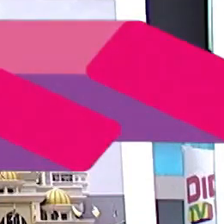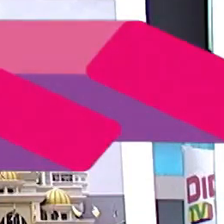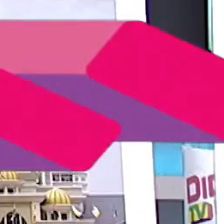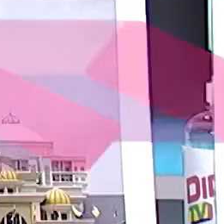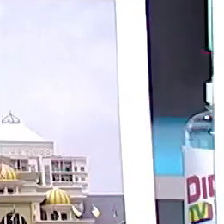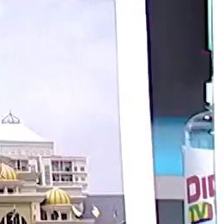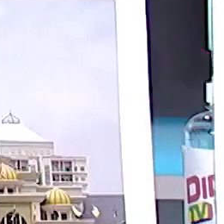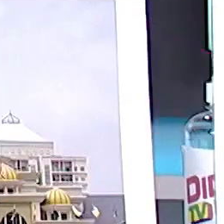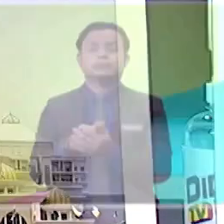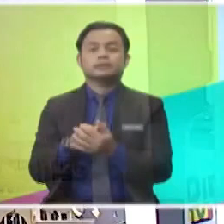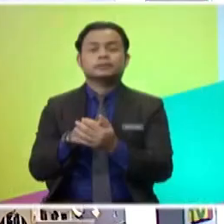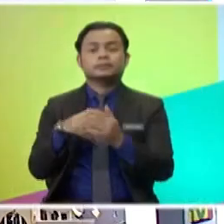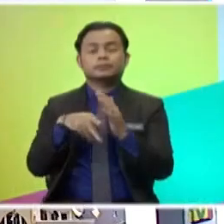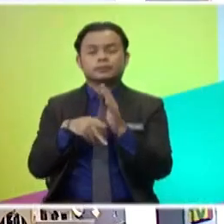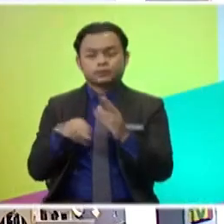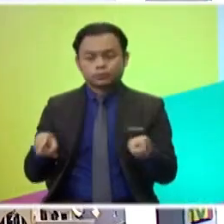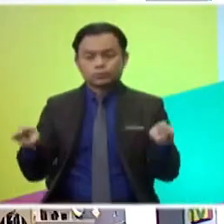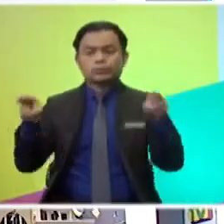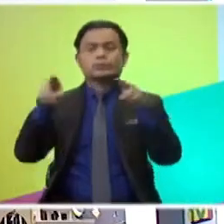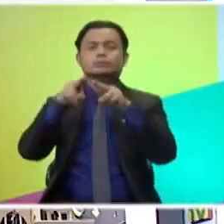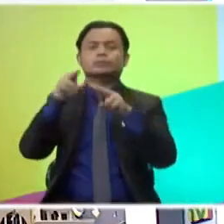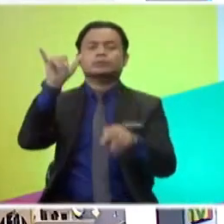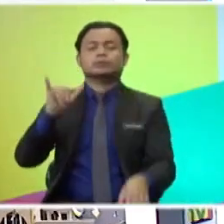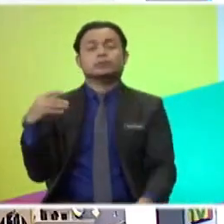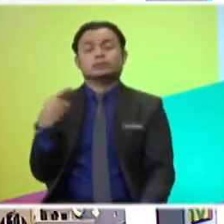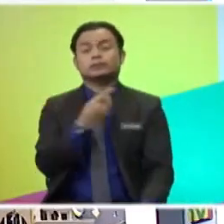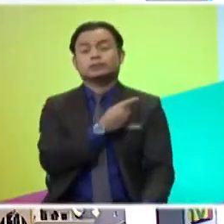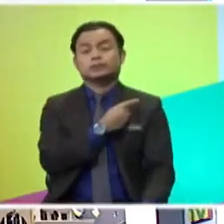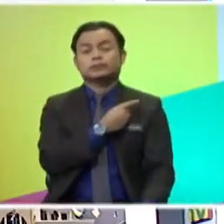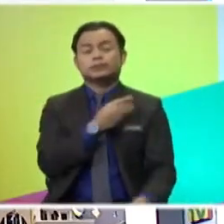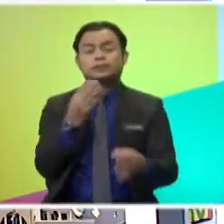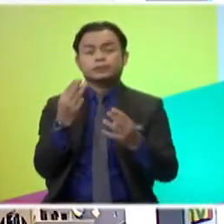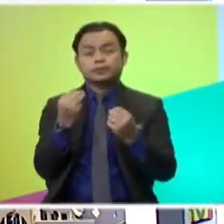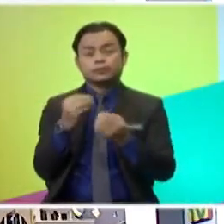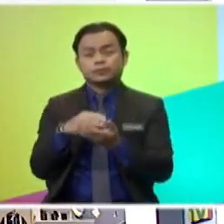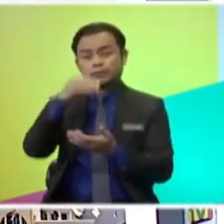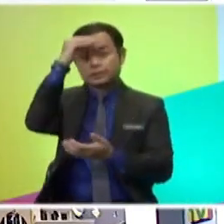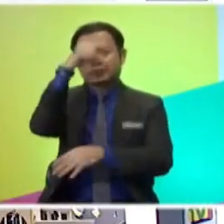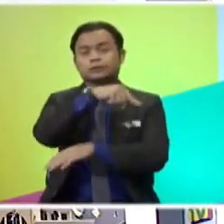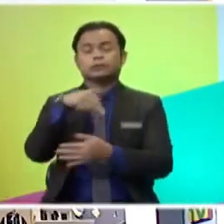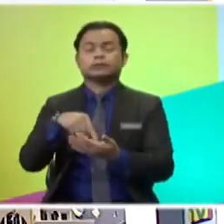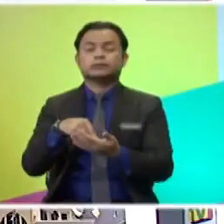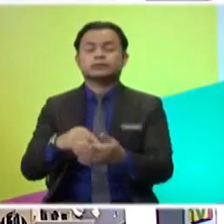perkara utama yang kita kena faham di sini ialah bagi murid-murid MBK penglihatan,